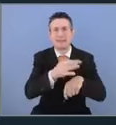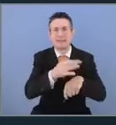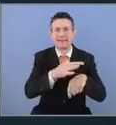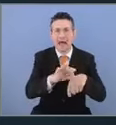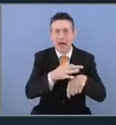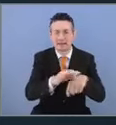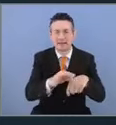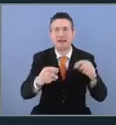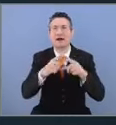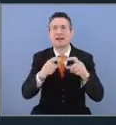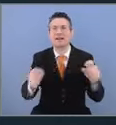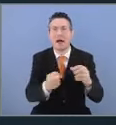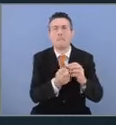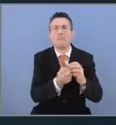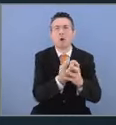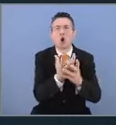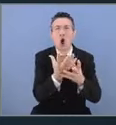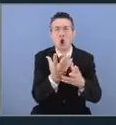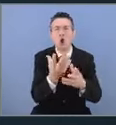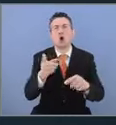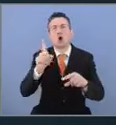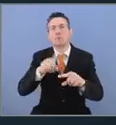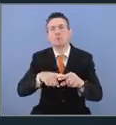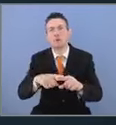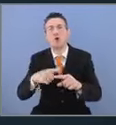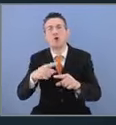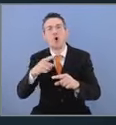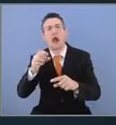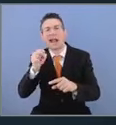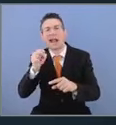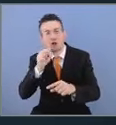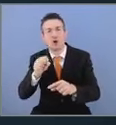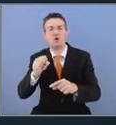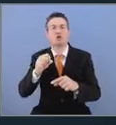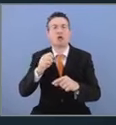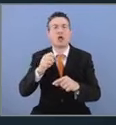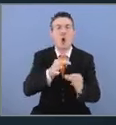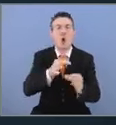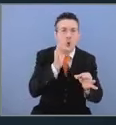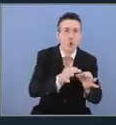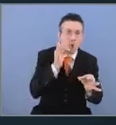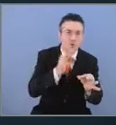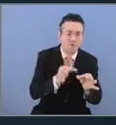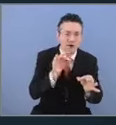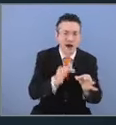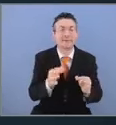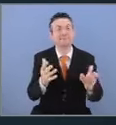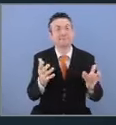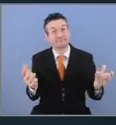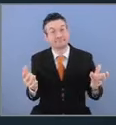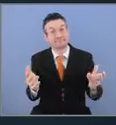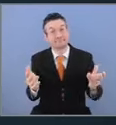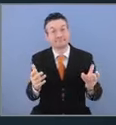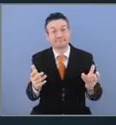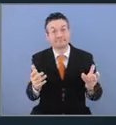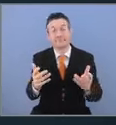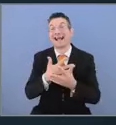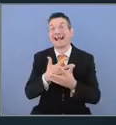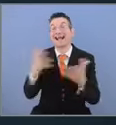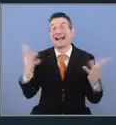per le carote, per l'uva. In questo la grande distribuzione, secondo me, andrebbe coinvolta in una